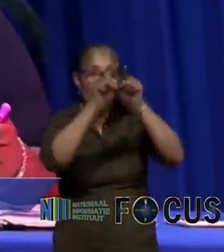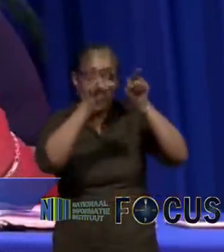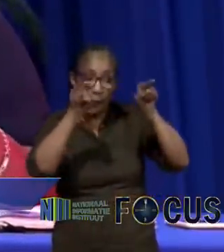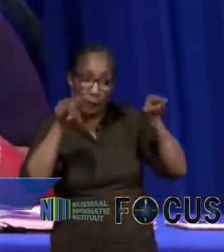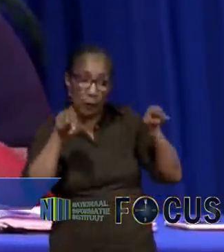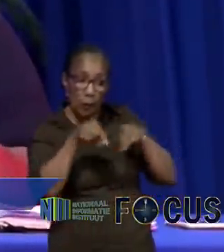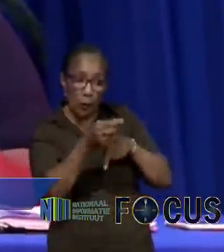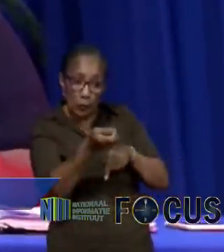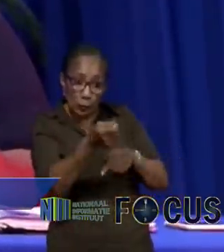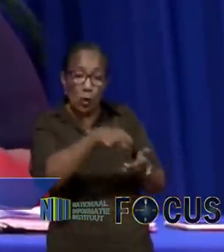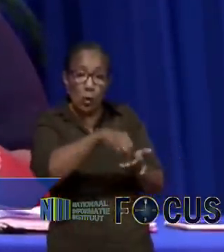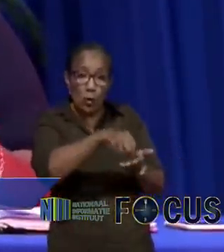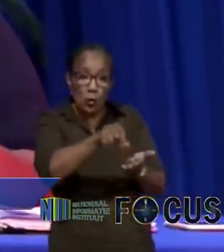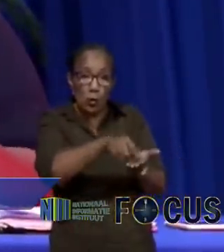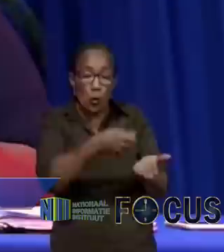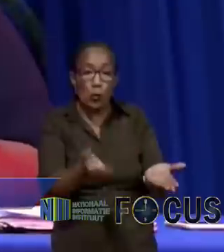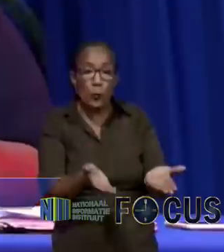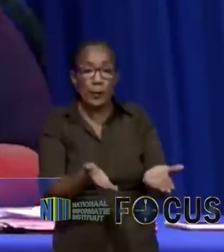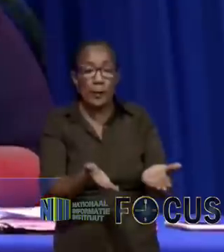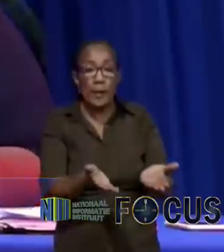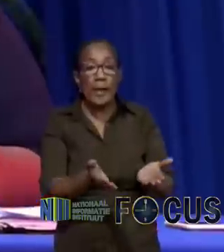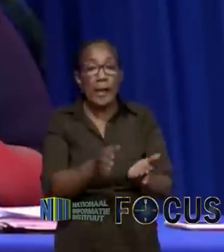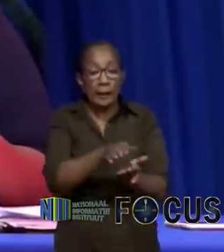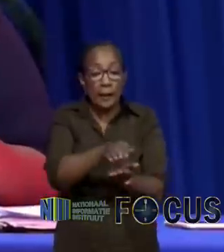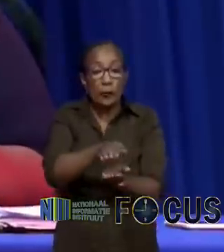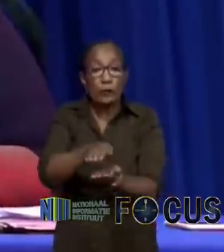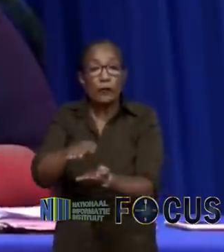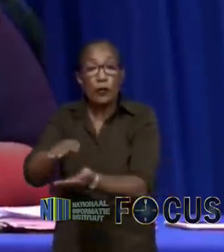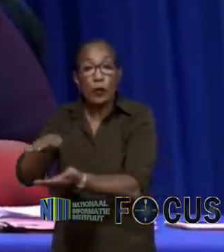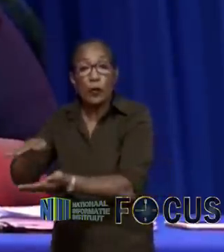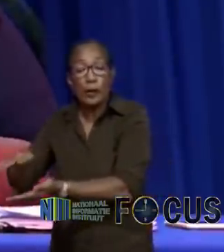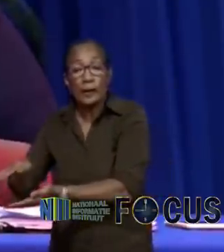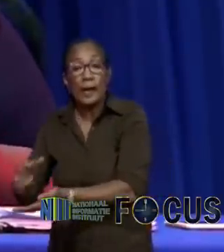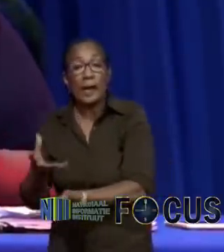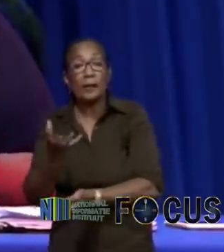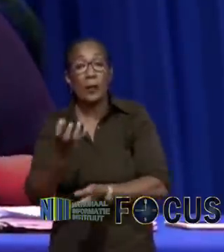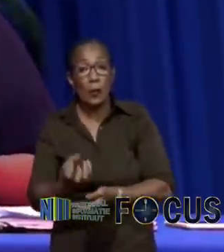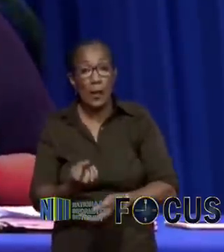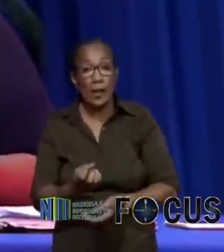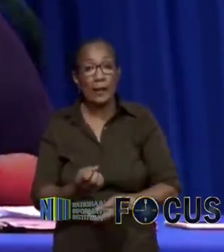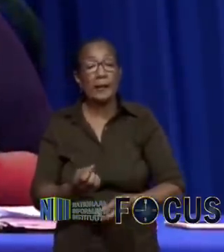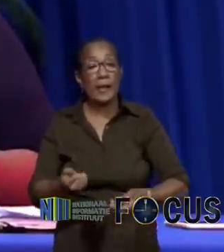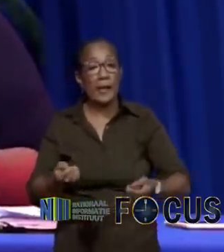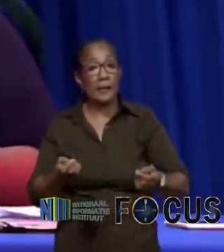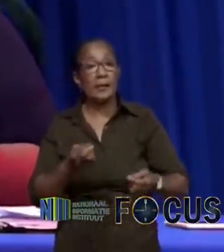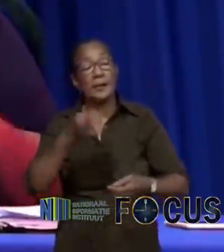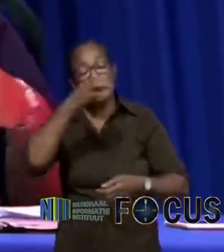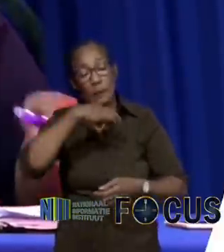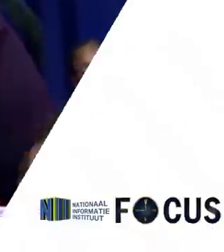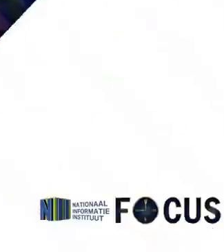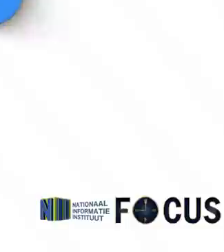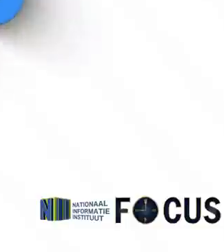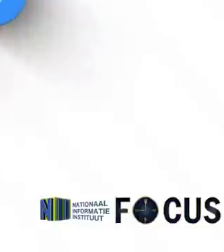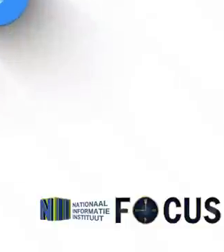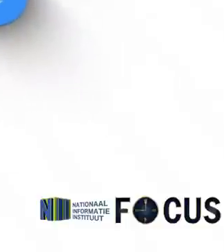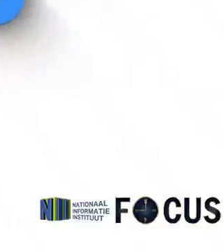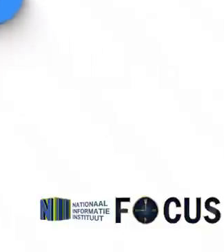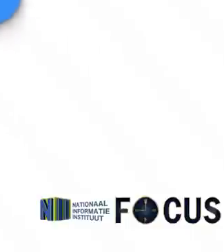doen en dat de bevoorrading in de latere middag plaatsvindt.